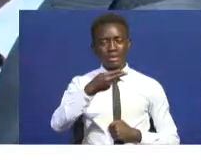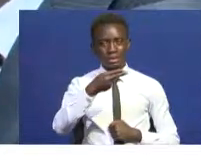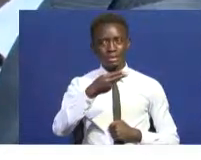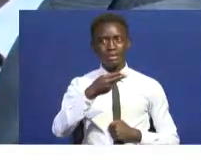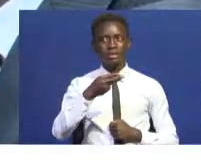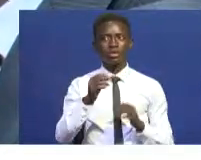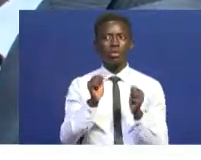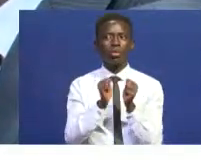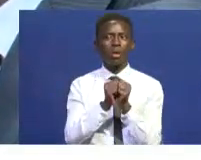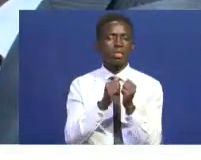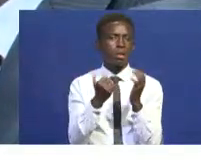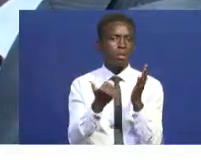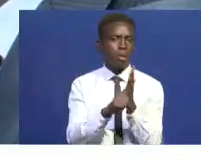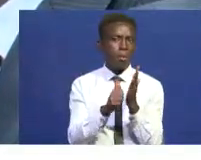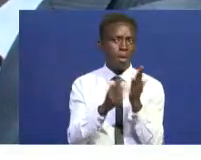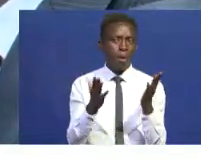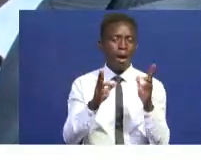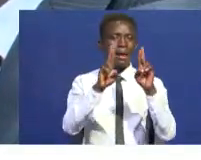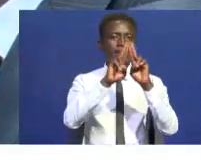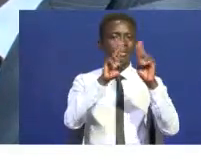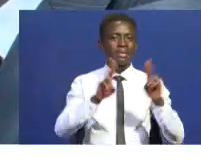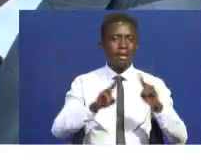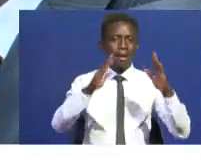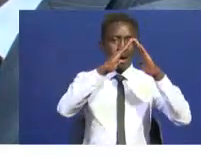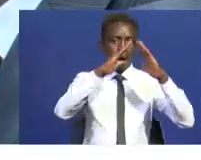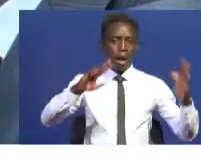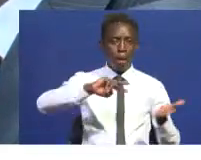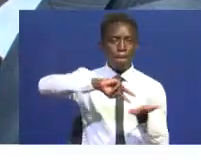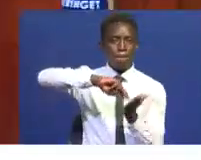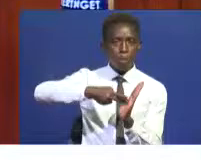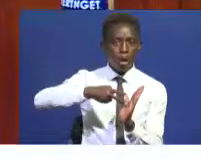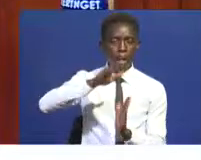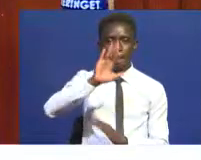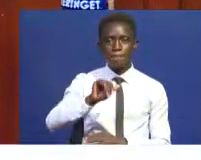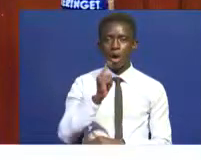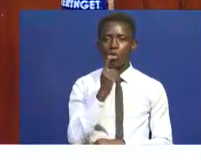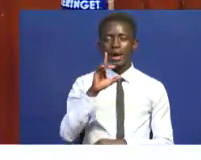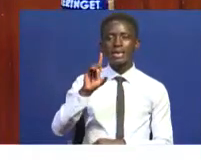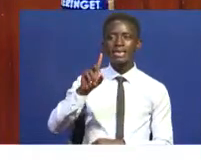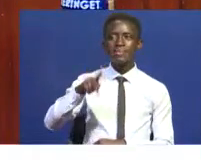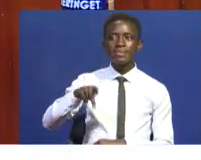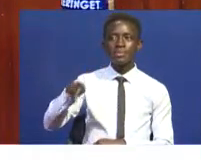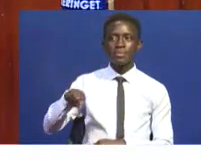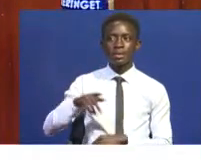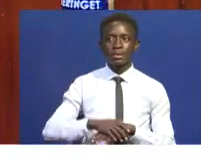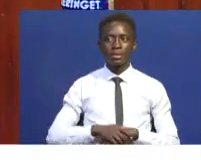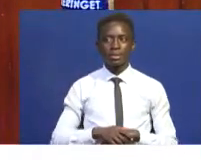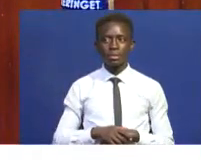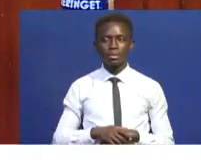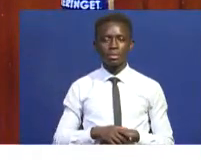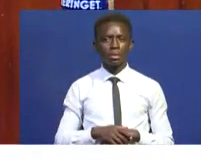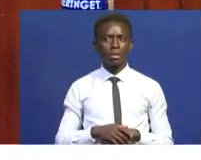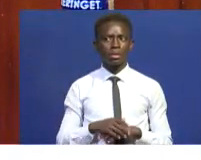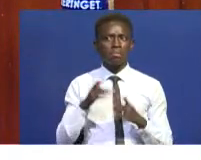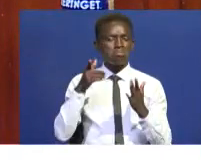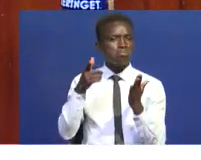relating to national housing project to the Director of Public Prosecution. The company that I'm associated with